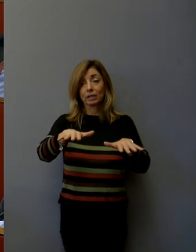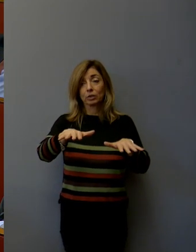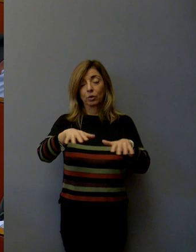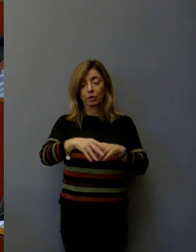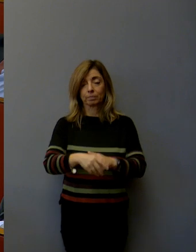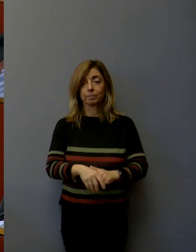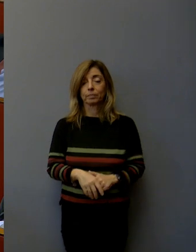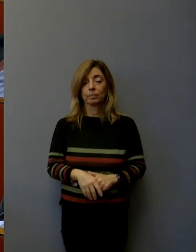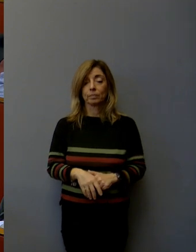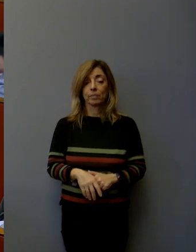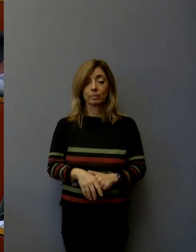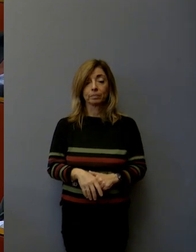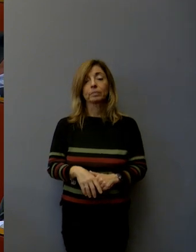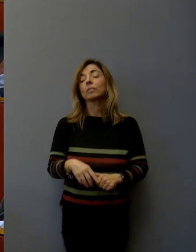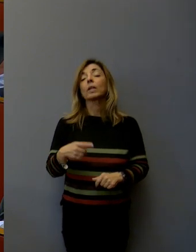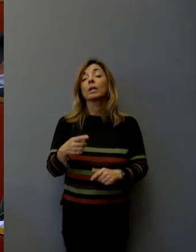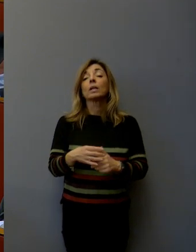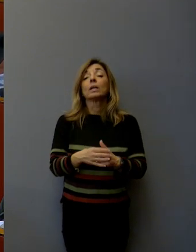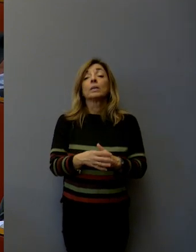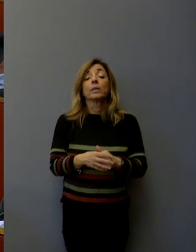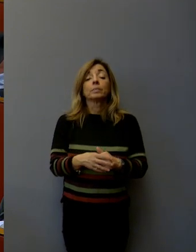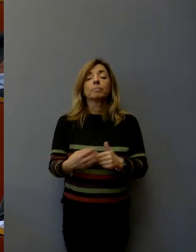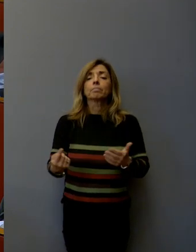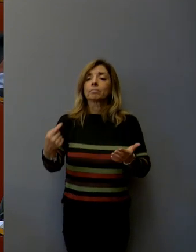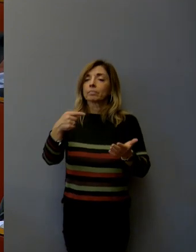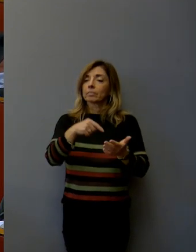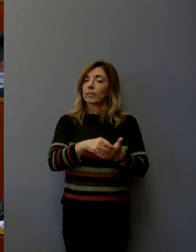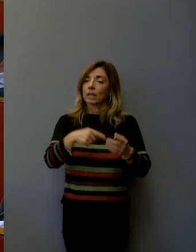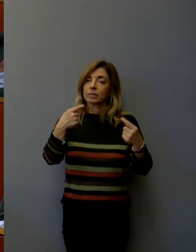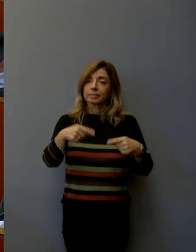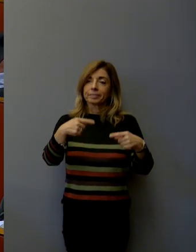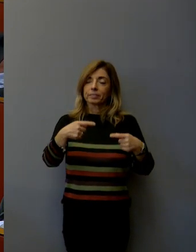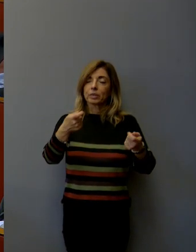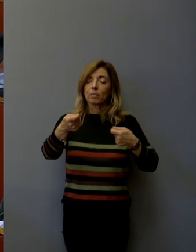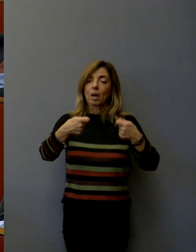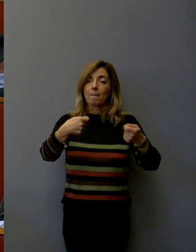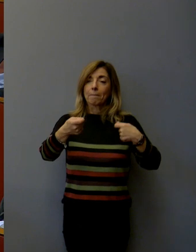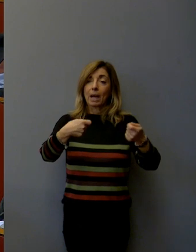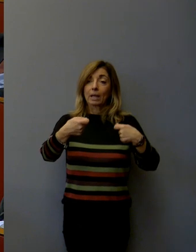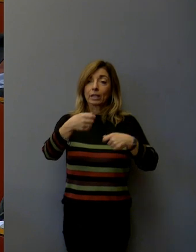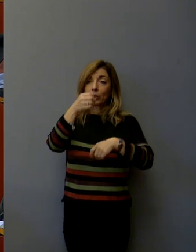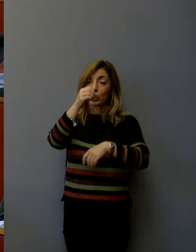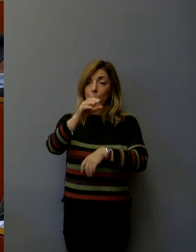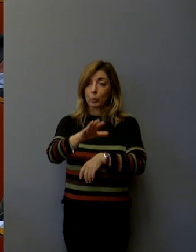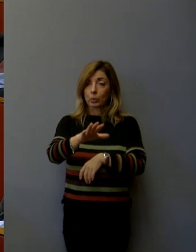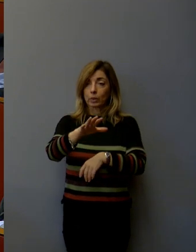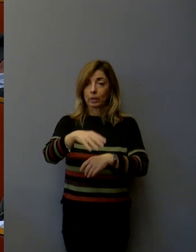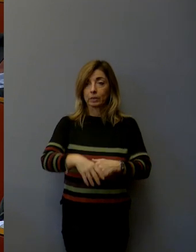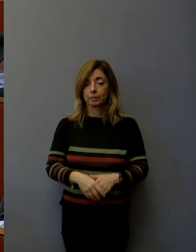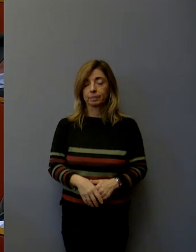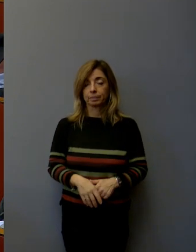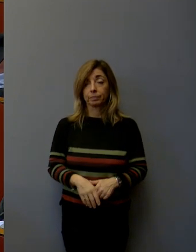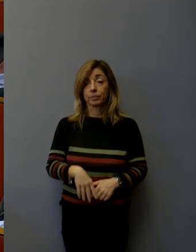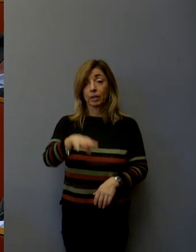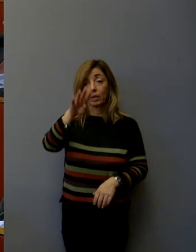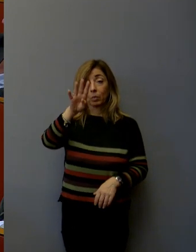e di pensare e di progettare e torniamo sempre al marketing e culturale il